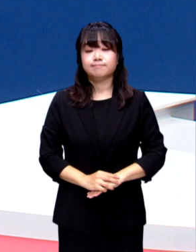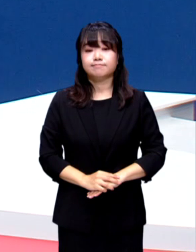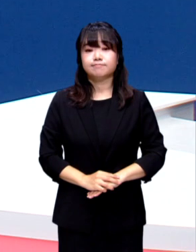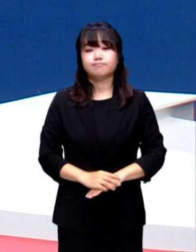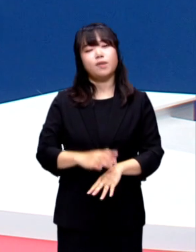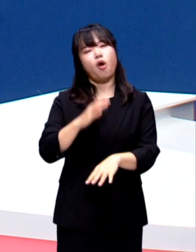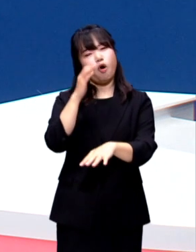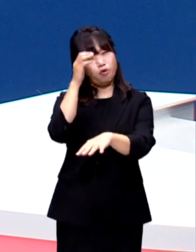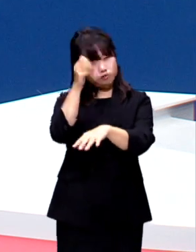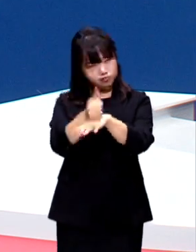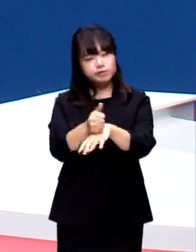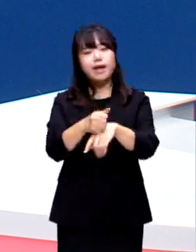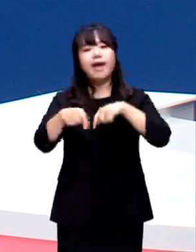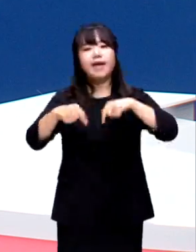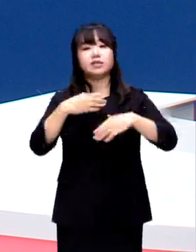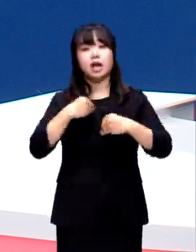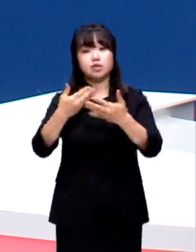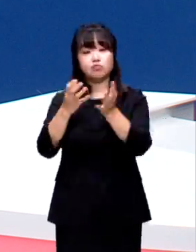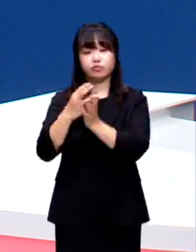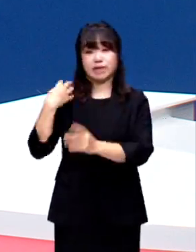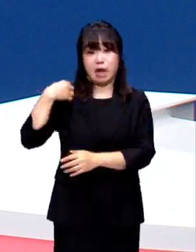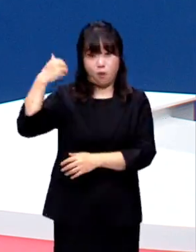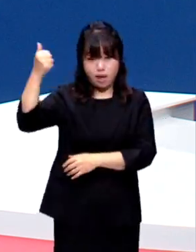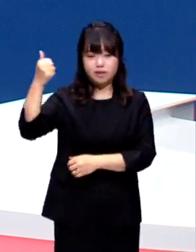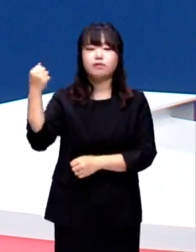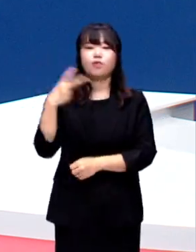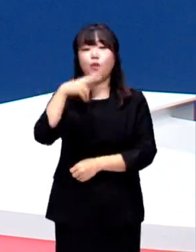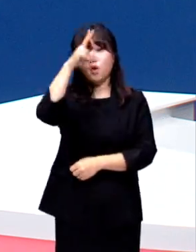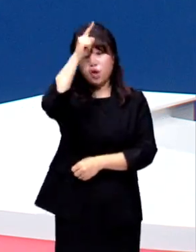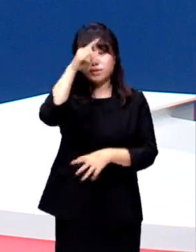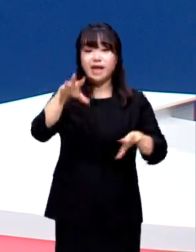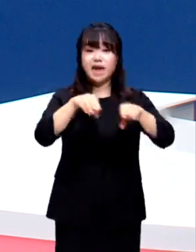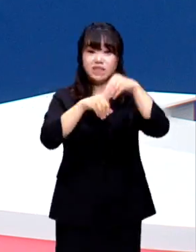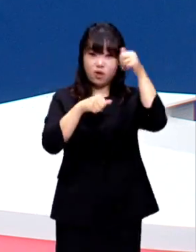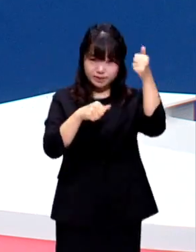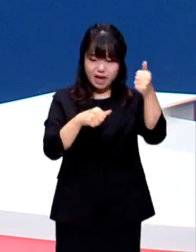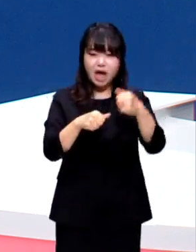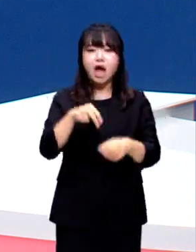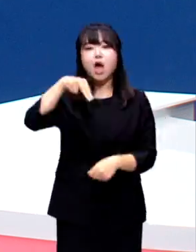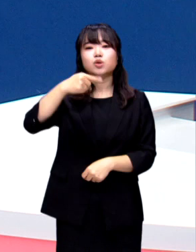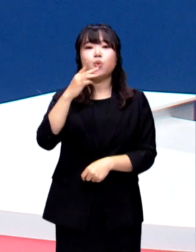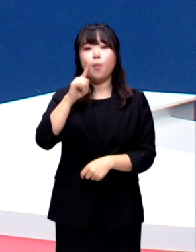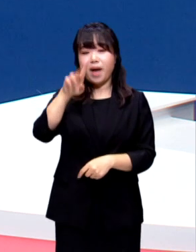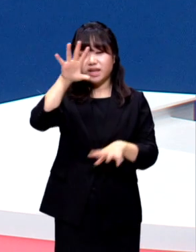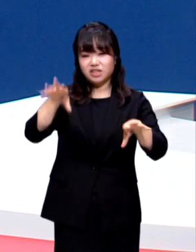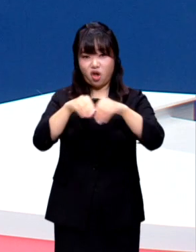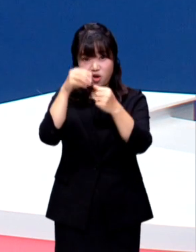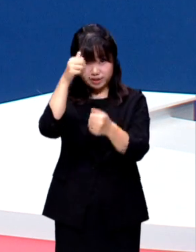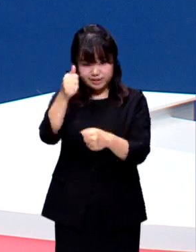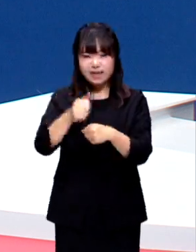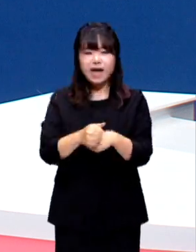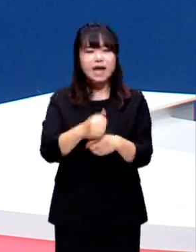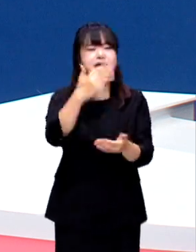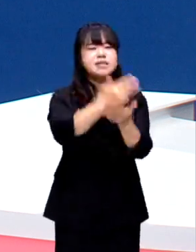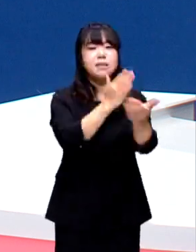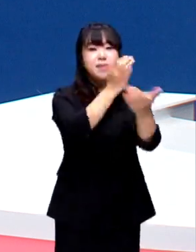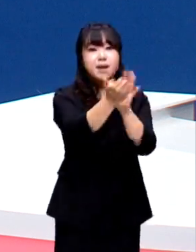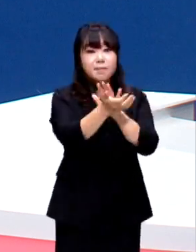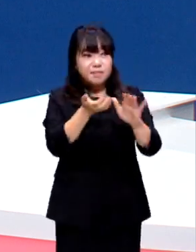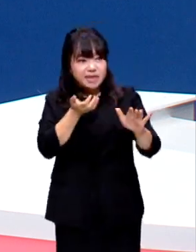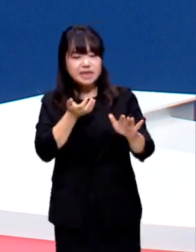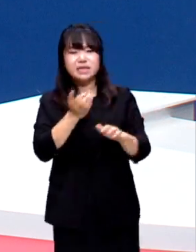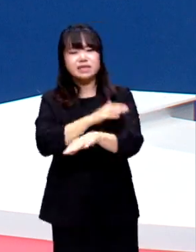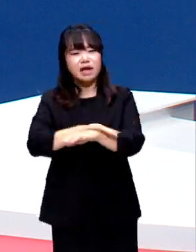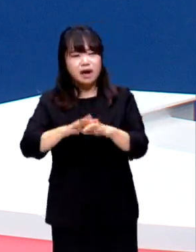네, 결국 행정안전부 장관 또 경찰청장과 소방청장이 이태원 참사 대처에 미흡했다며